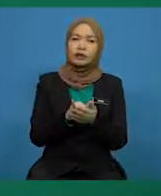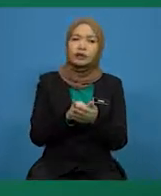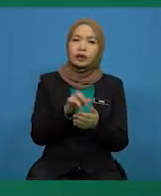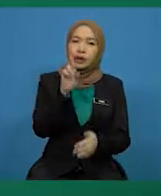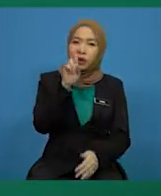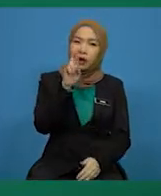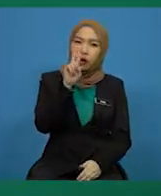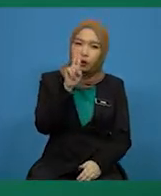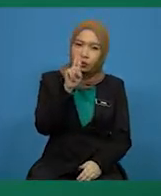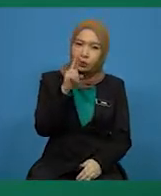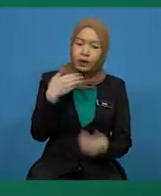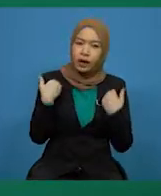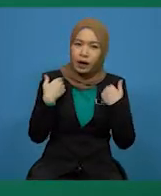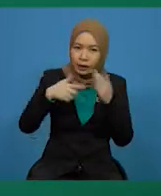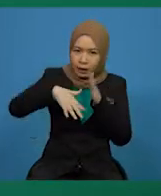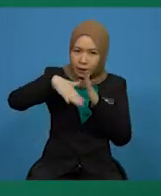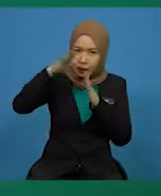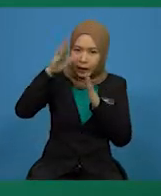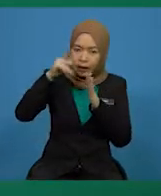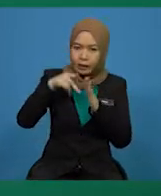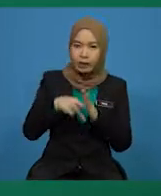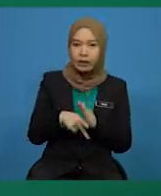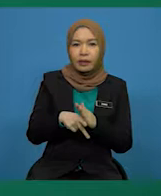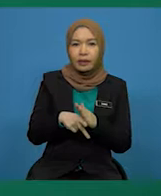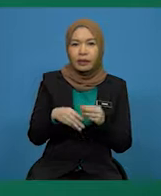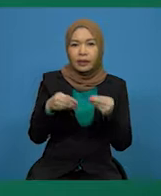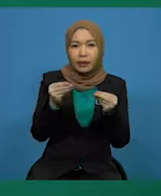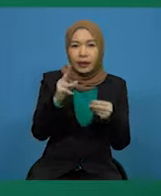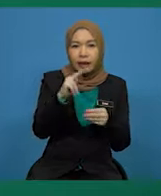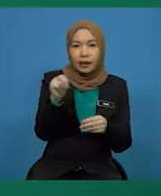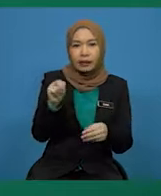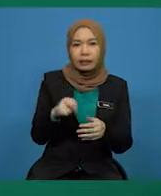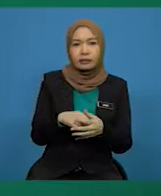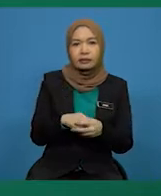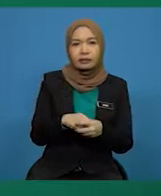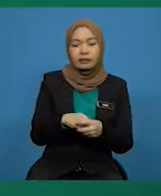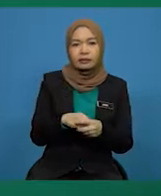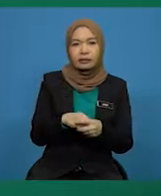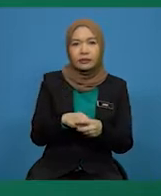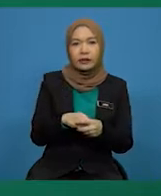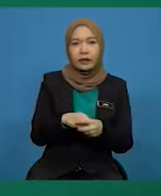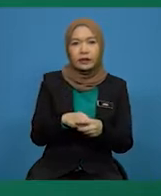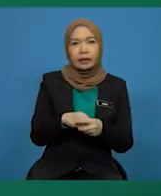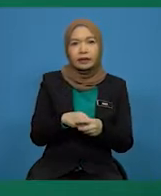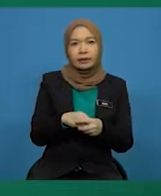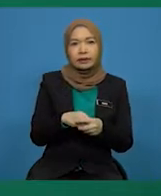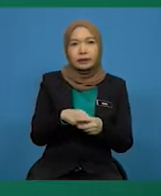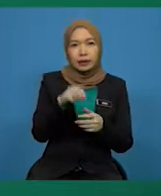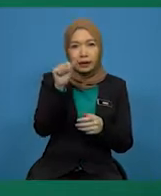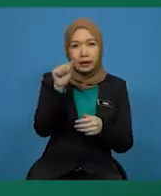berlaku lebihan penawaran. Kita lihat titik A merupakan jumlah permintaan